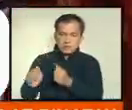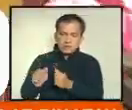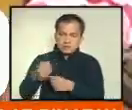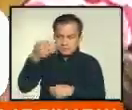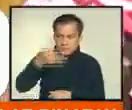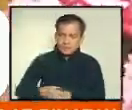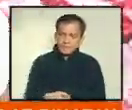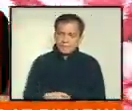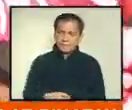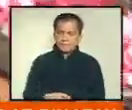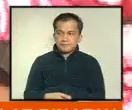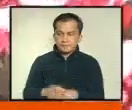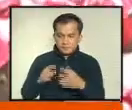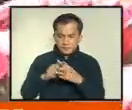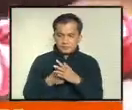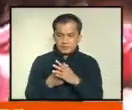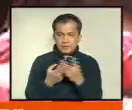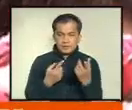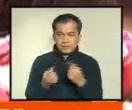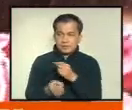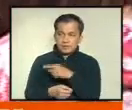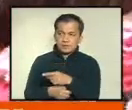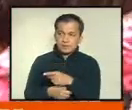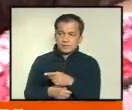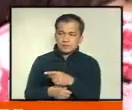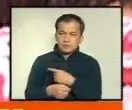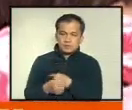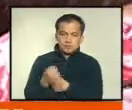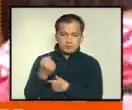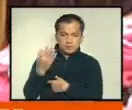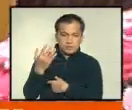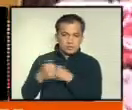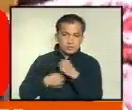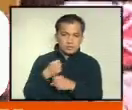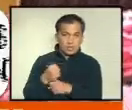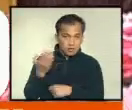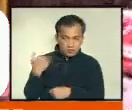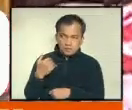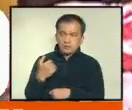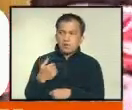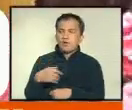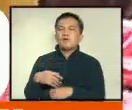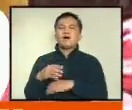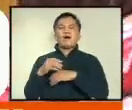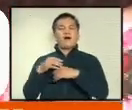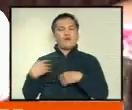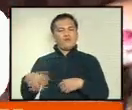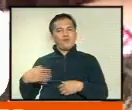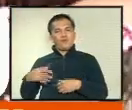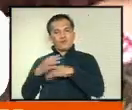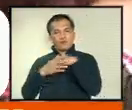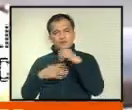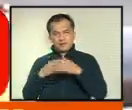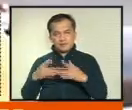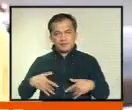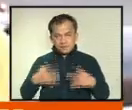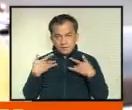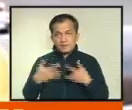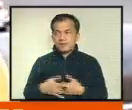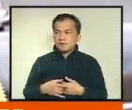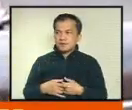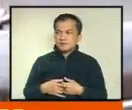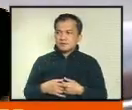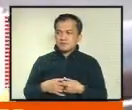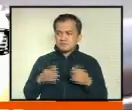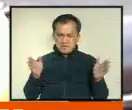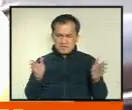tapat. Simula raw kasi nang gawin nila ito, 15 taon na ang nakakaraan, guminhawa raw ang kanilang buhay. Maliit